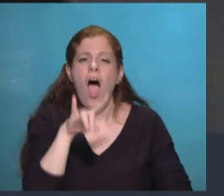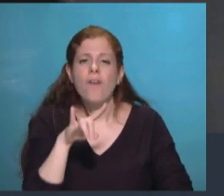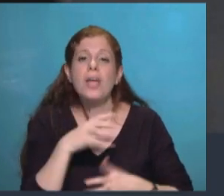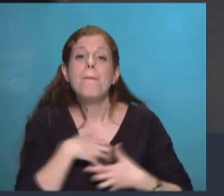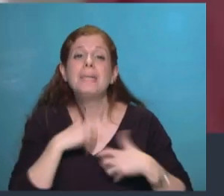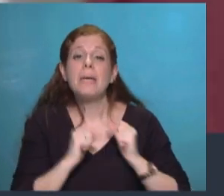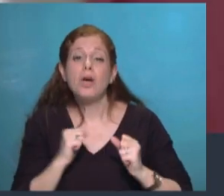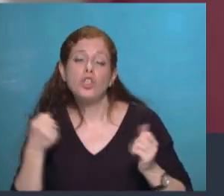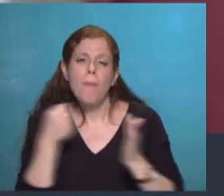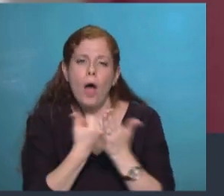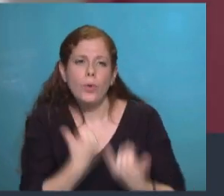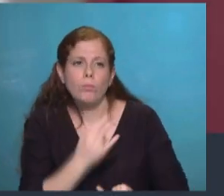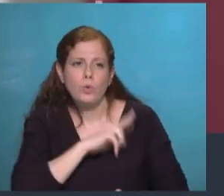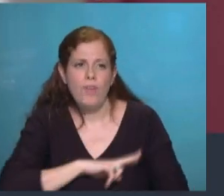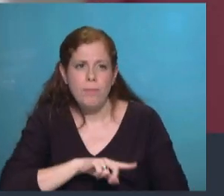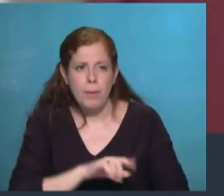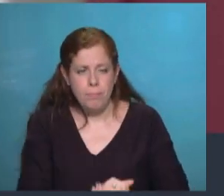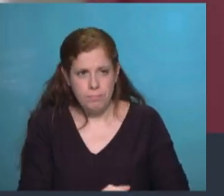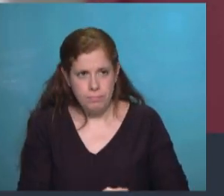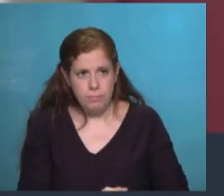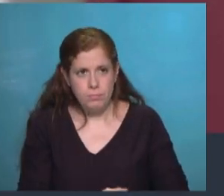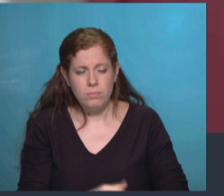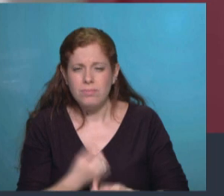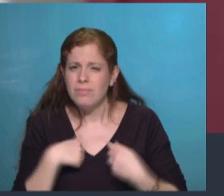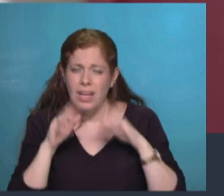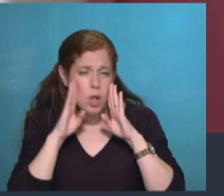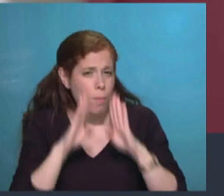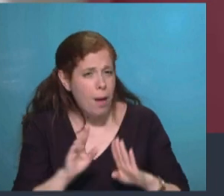עד היום. אני לא מאמינה שנפרדים.